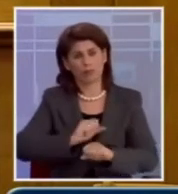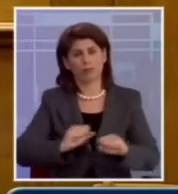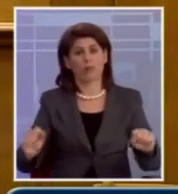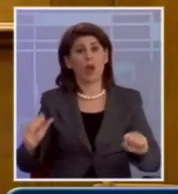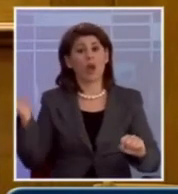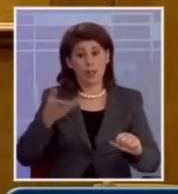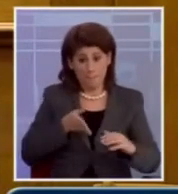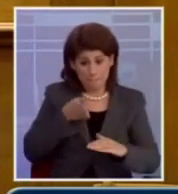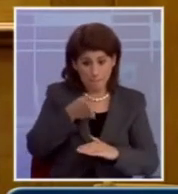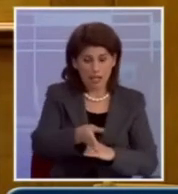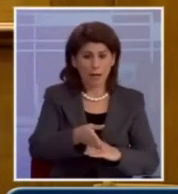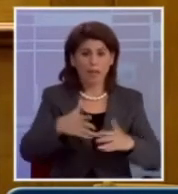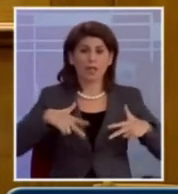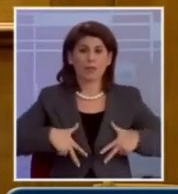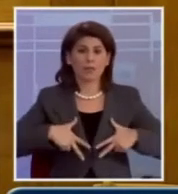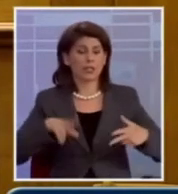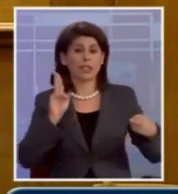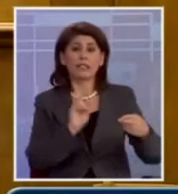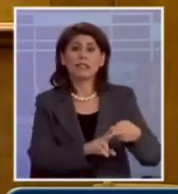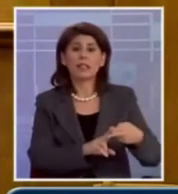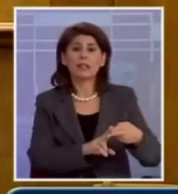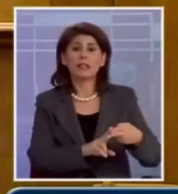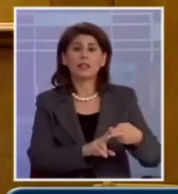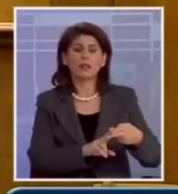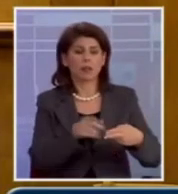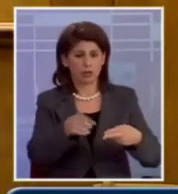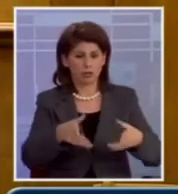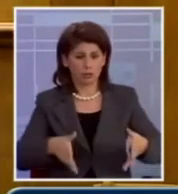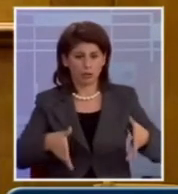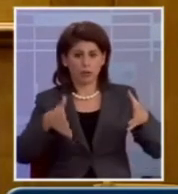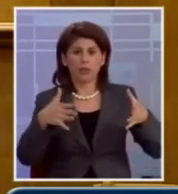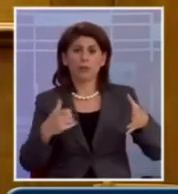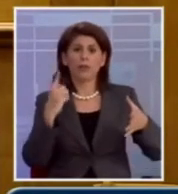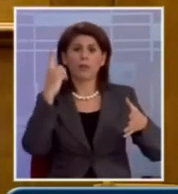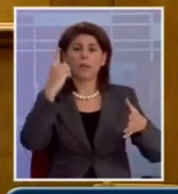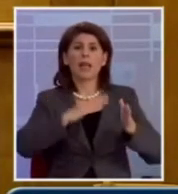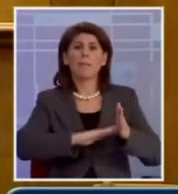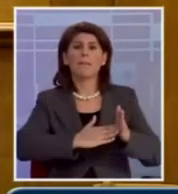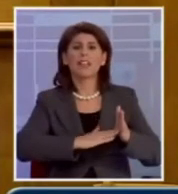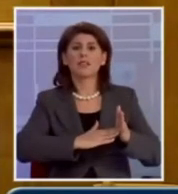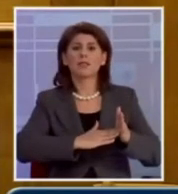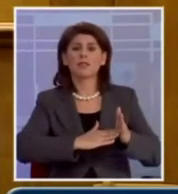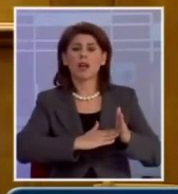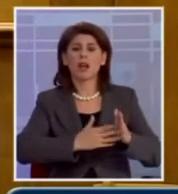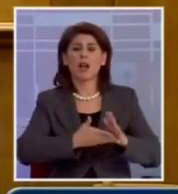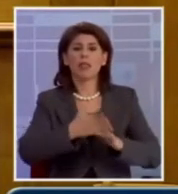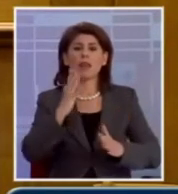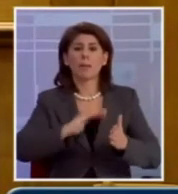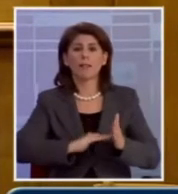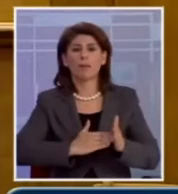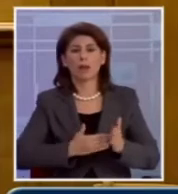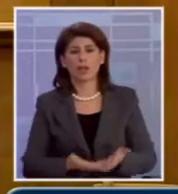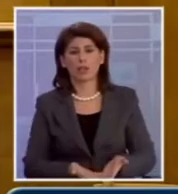Υπουργείο, συναντήσαμε, κυρίες και κύριοι συνάδελφοι, ότι σε αυτό το κτίριο να υπάρχει μόνο μία υπηρεσία 15